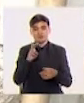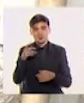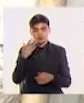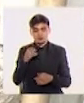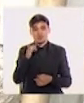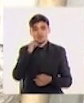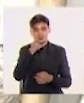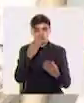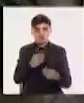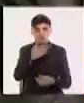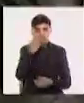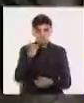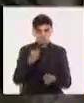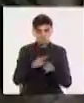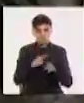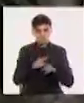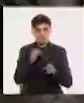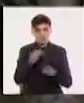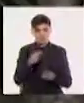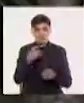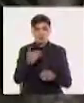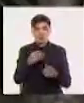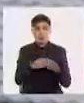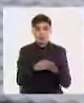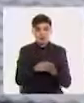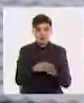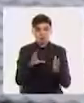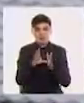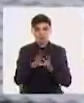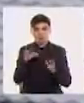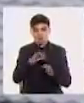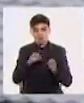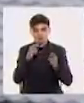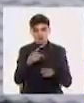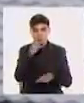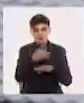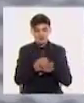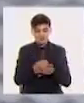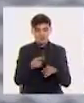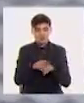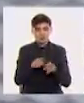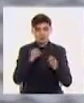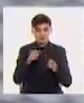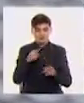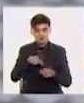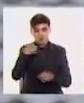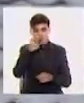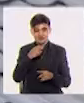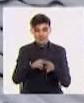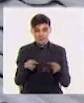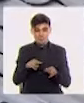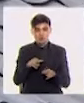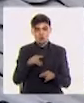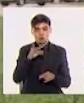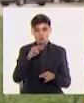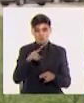соны ертеңінде соны ұмытып кетеді. Жарық тартатын мердігер компания «Экспертиза и аналитика» жауапкершілігі шектеулі серіктестігі биыл дәл осы маусым